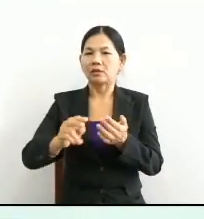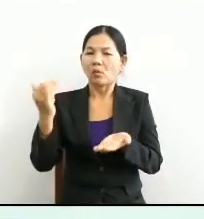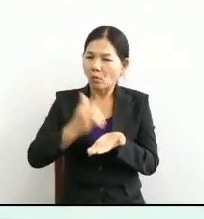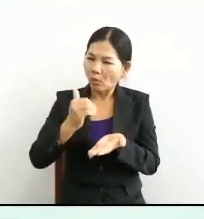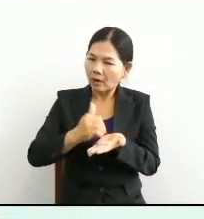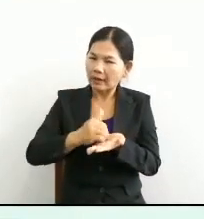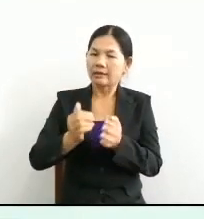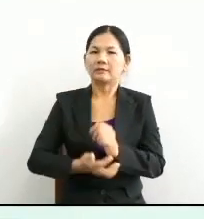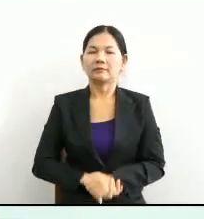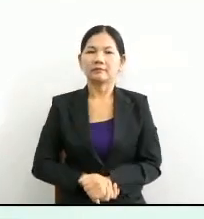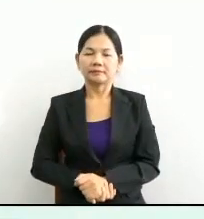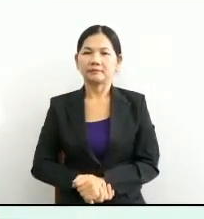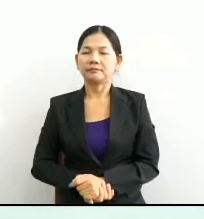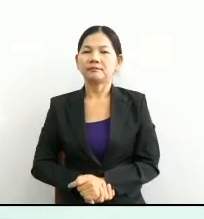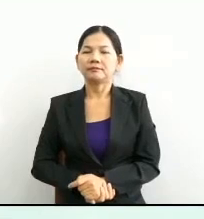cái đấy